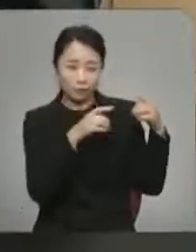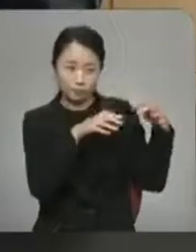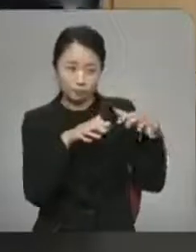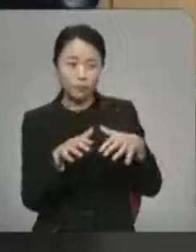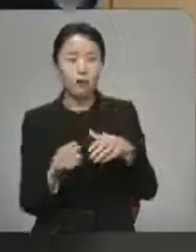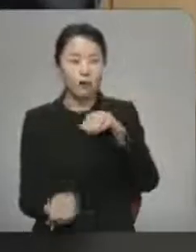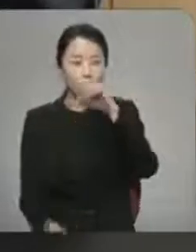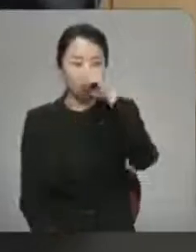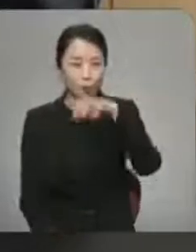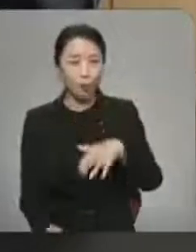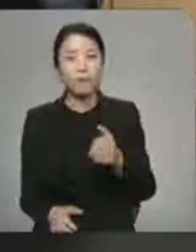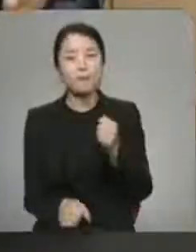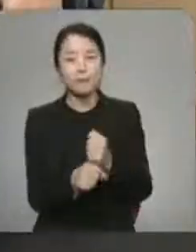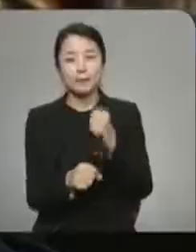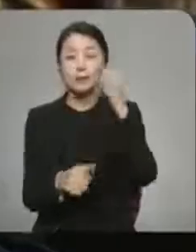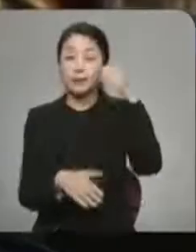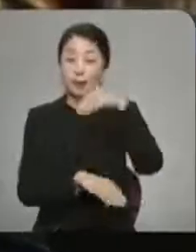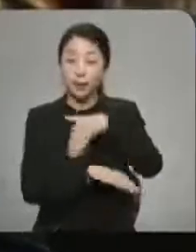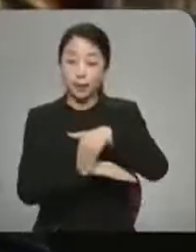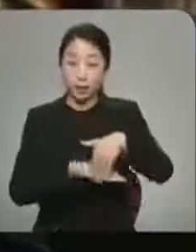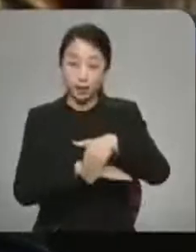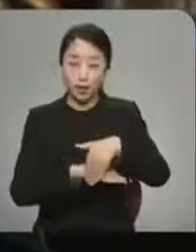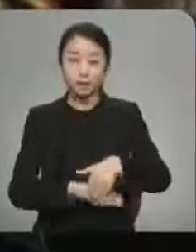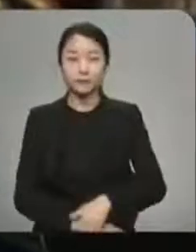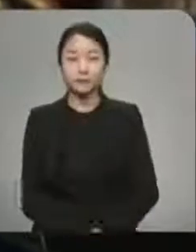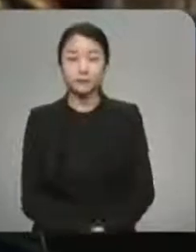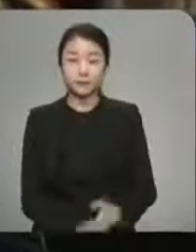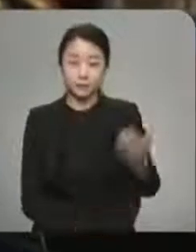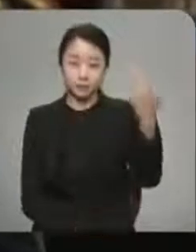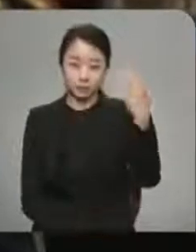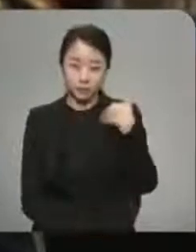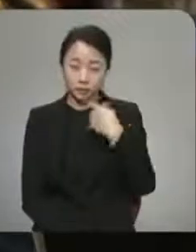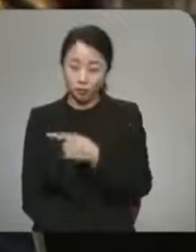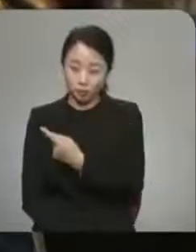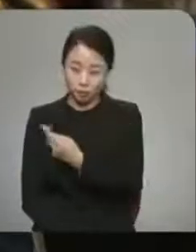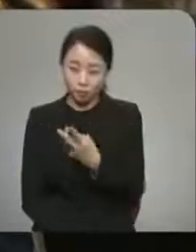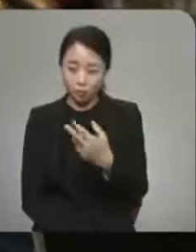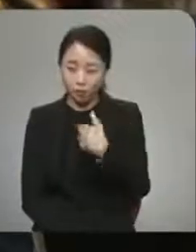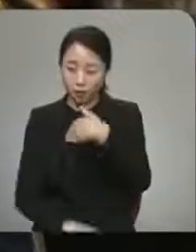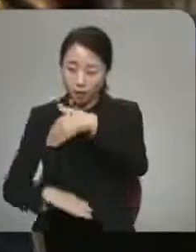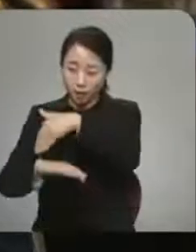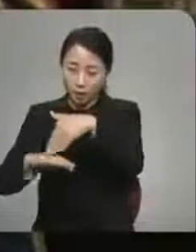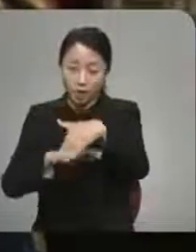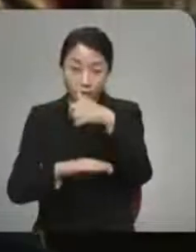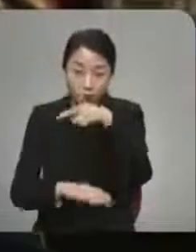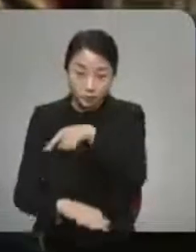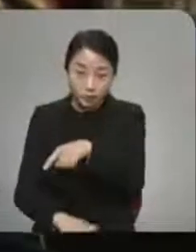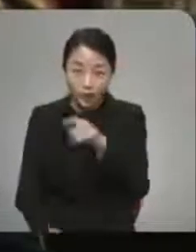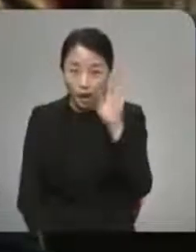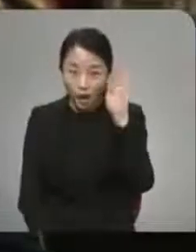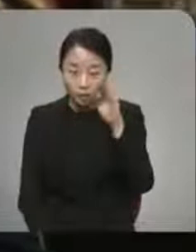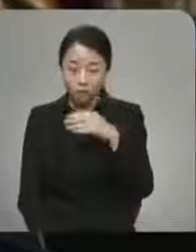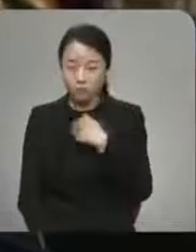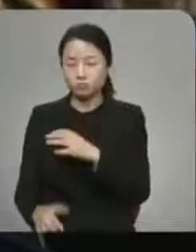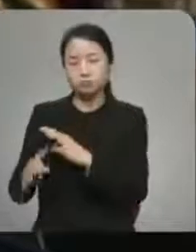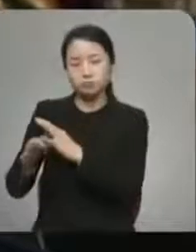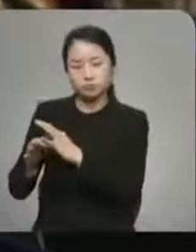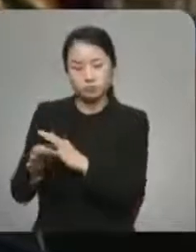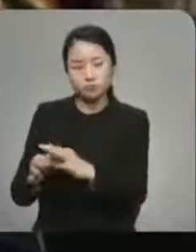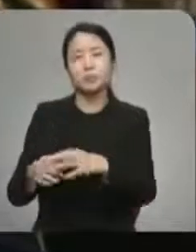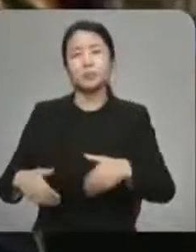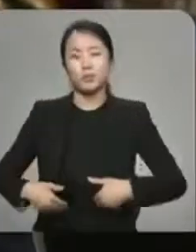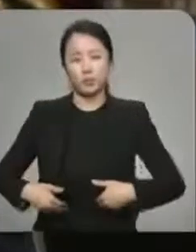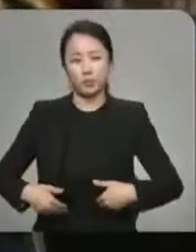공약으로 내걸어 쓰며 증권이 추진하던 사업을 완 상 하기 위해서는 희준이 연속성이 더 무엇보다